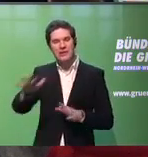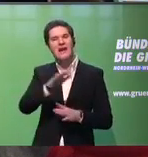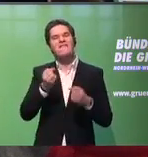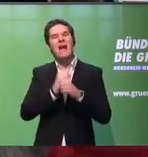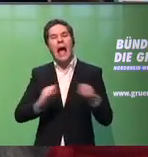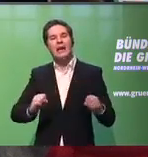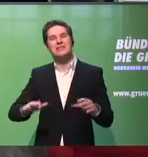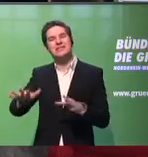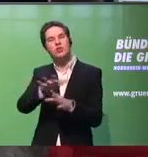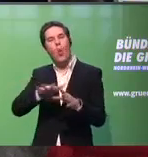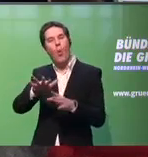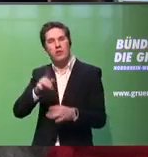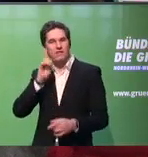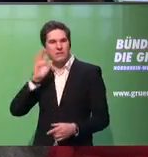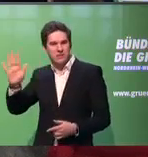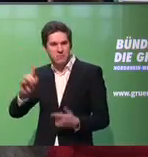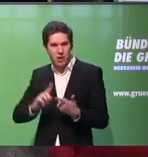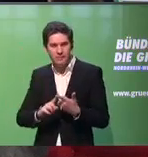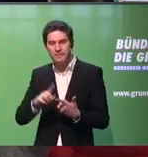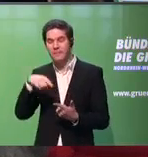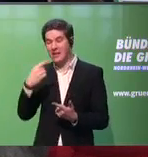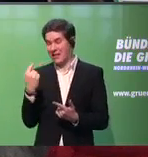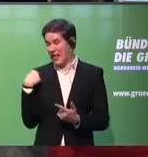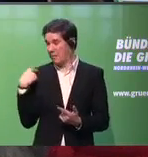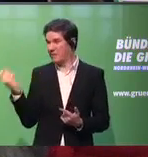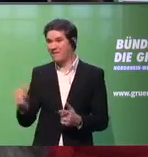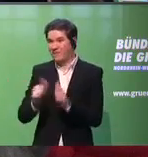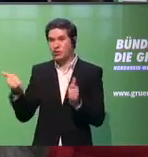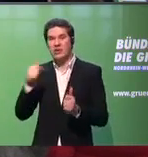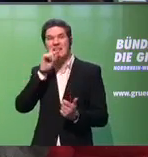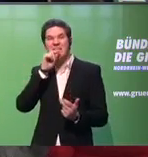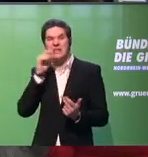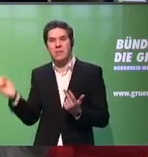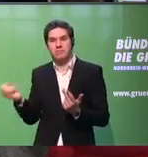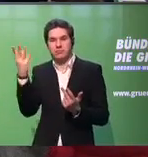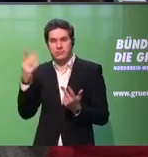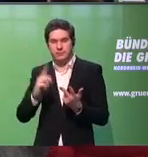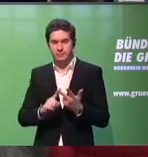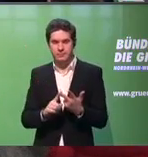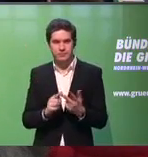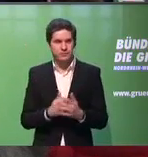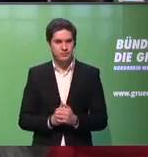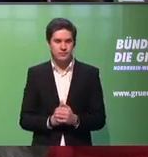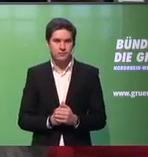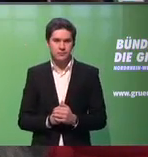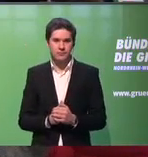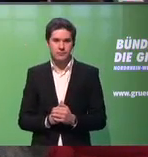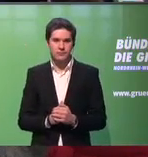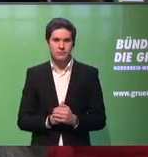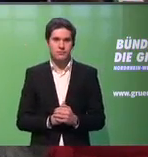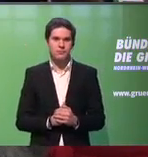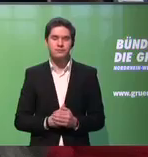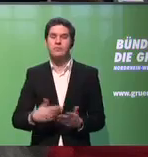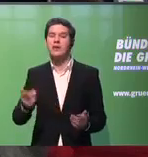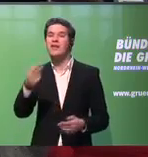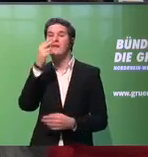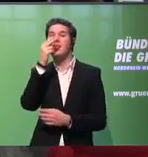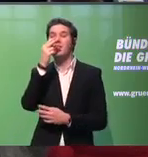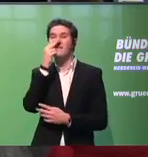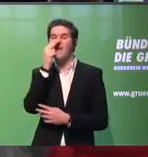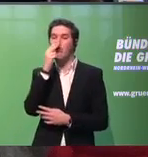Freiheitszone? Das ist die erste, und dann gab es eine über Twitter, die ist jetzt gerade reingegangen. What about a European Federation for the... Wie sieht es